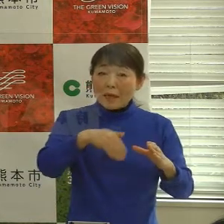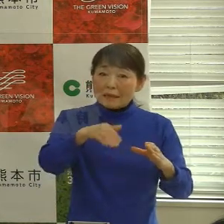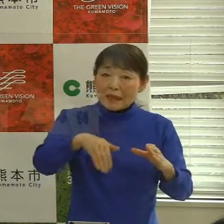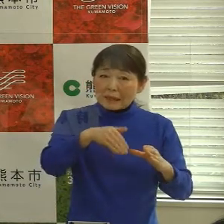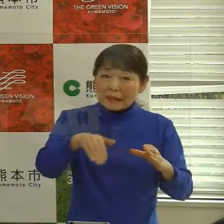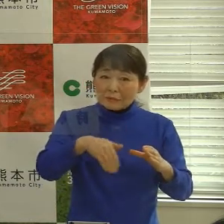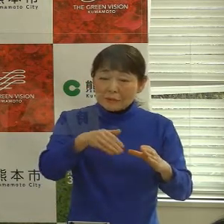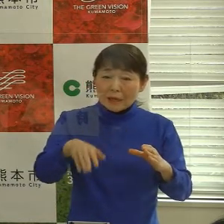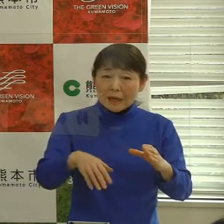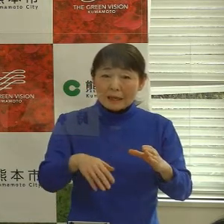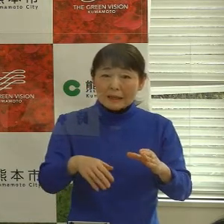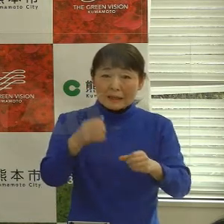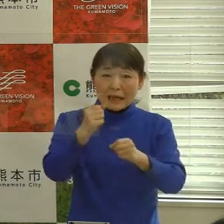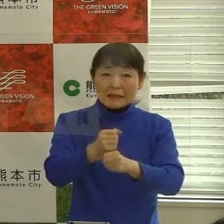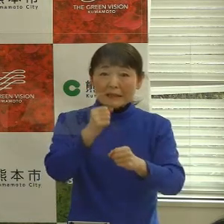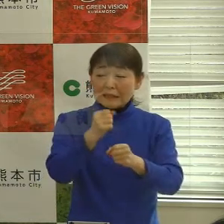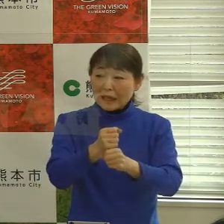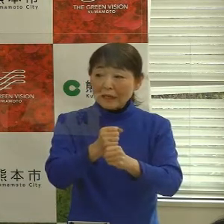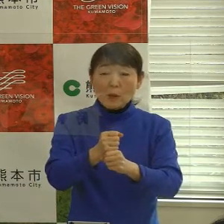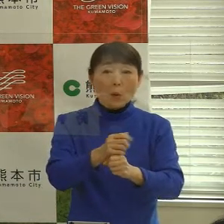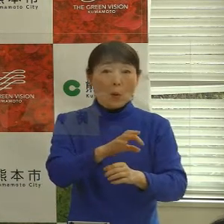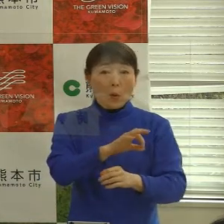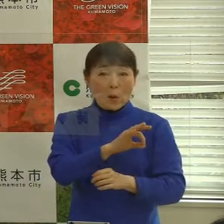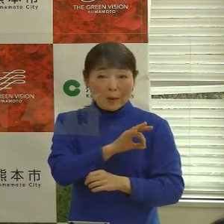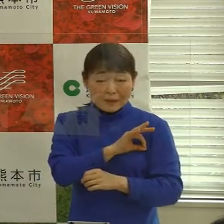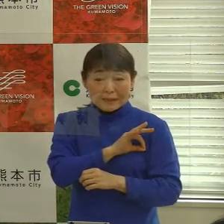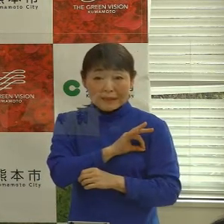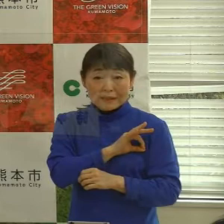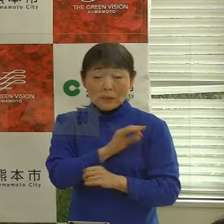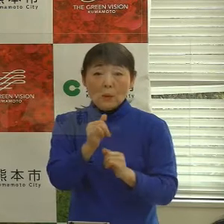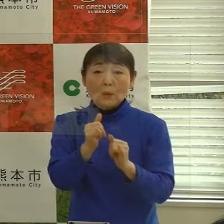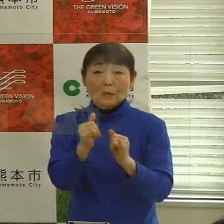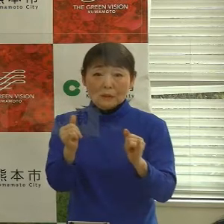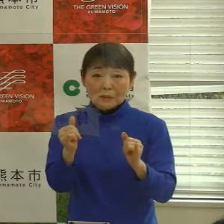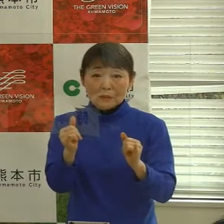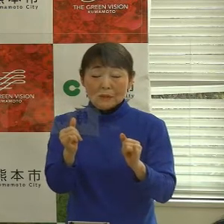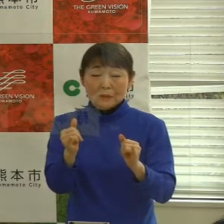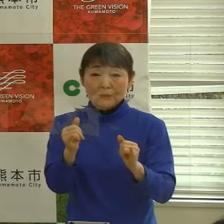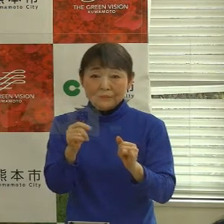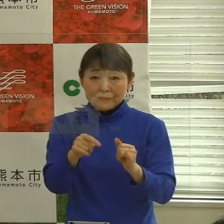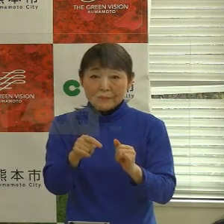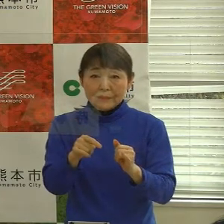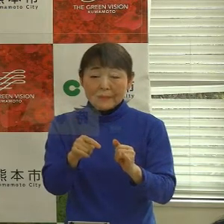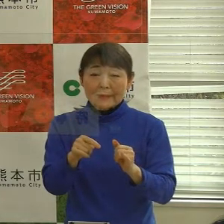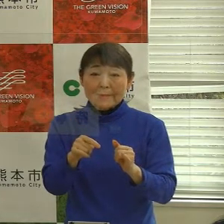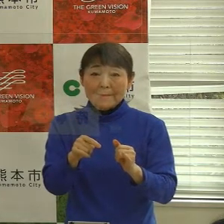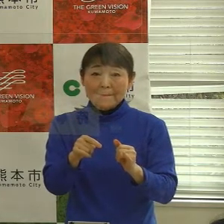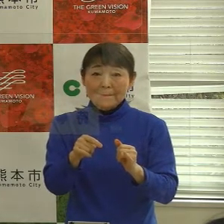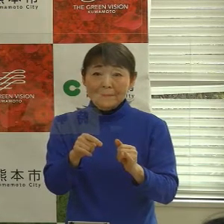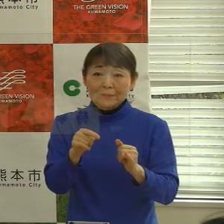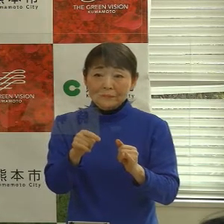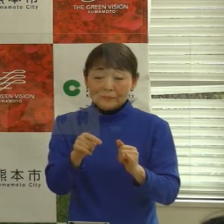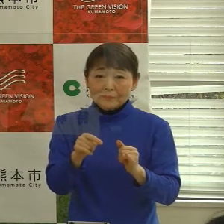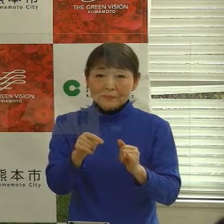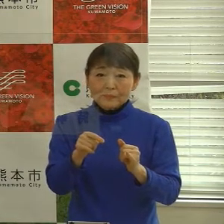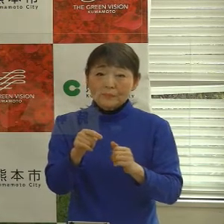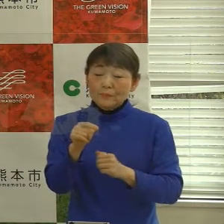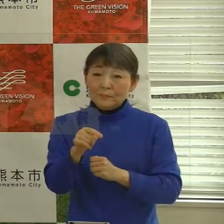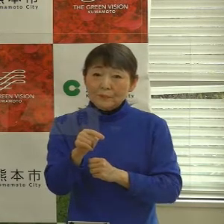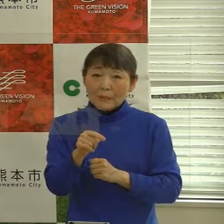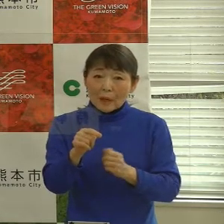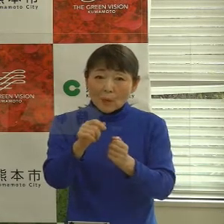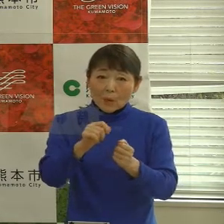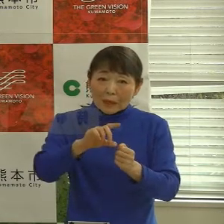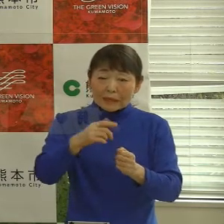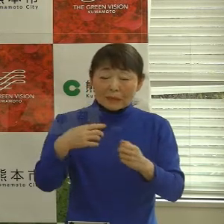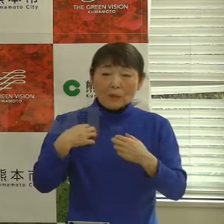作業員の方が道路維持なんかをされるということで、例えばアスファルトなんかが作業服に付着したりとかで、まあ、それを選